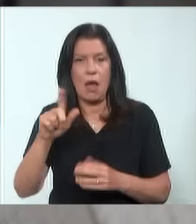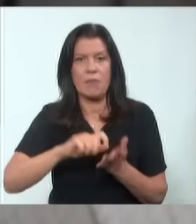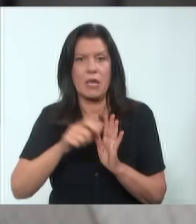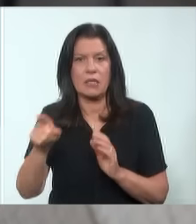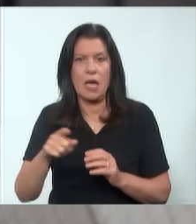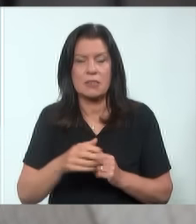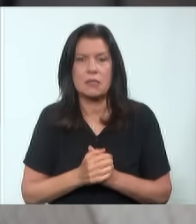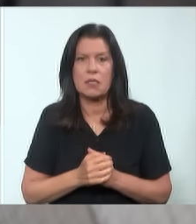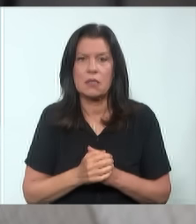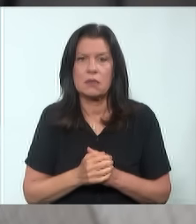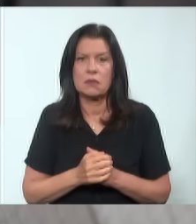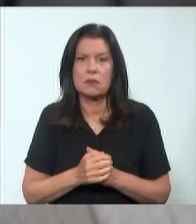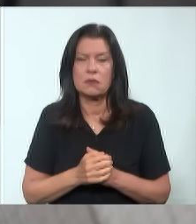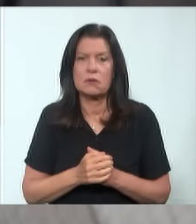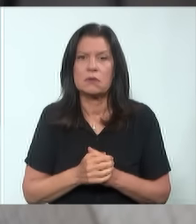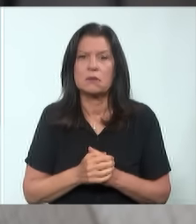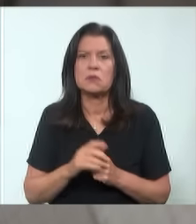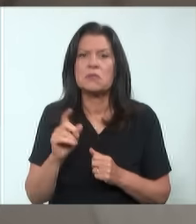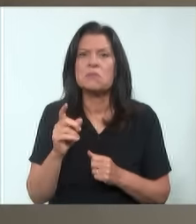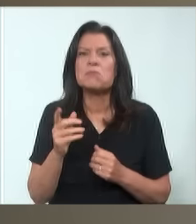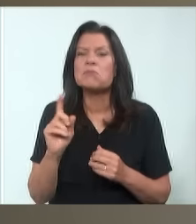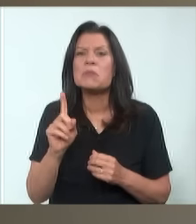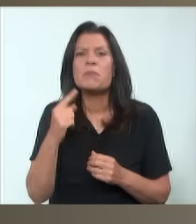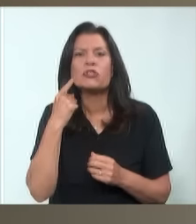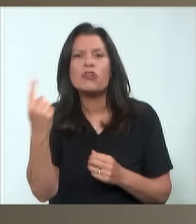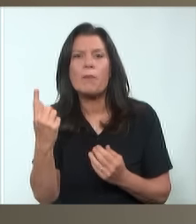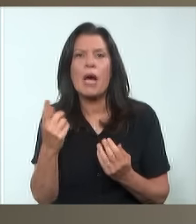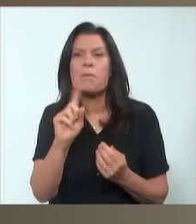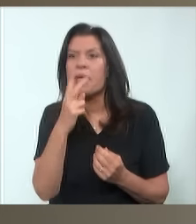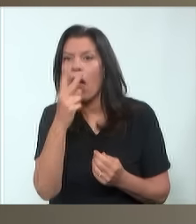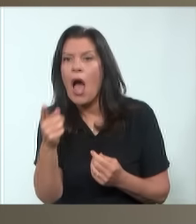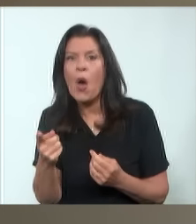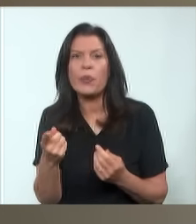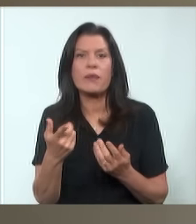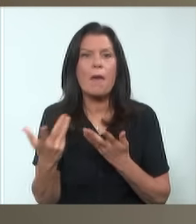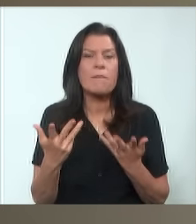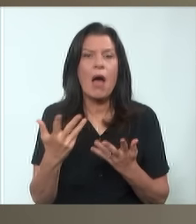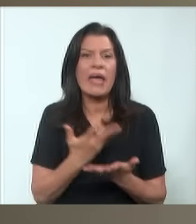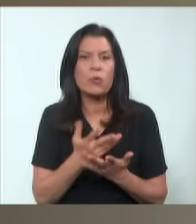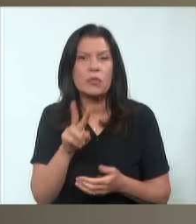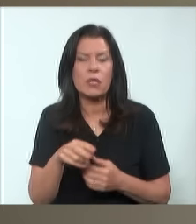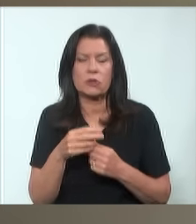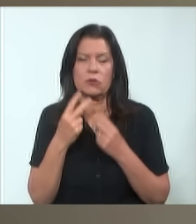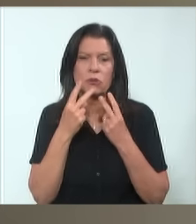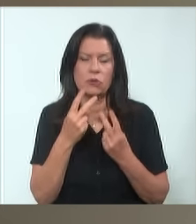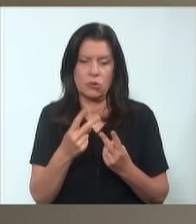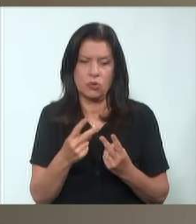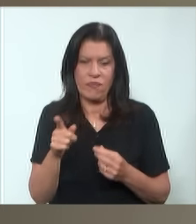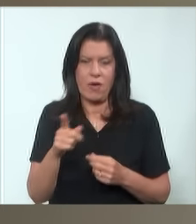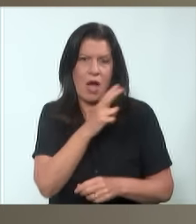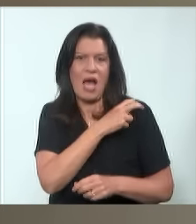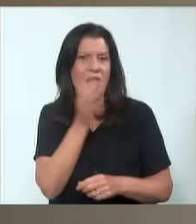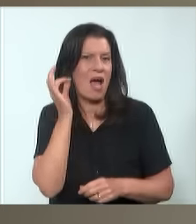שמעת שראו אותה, יש לך עדות, כאילו... שמעתי דרך הקצינה שלי, שמי שראה